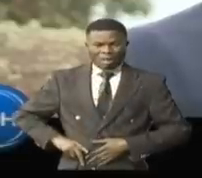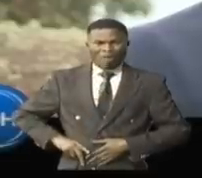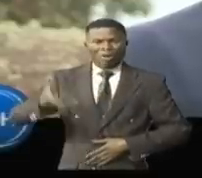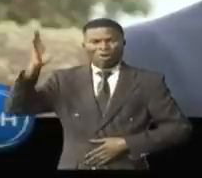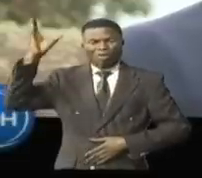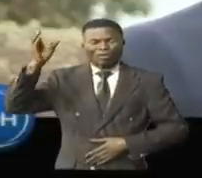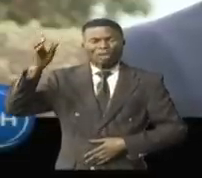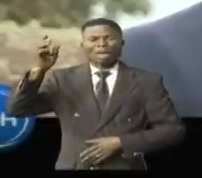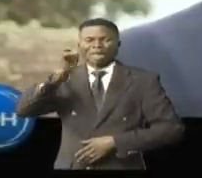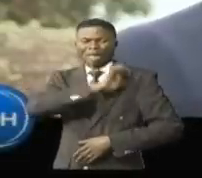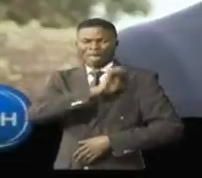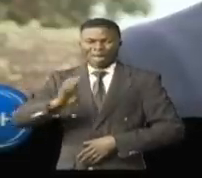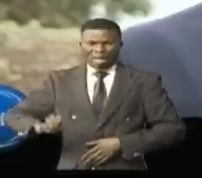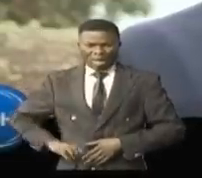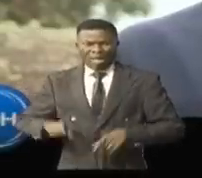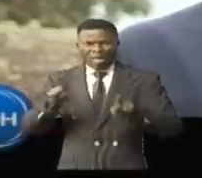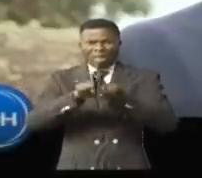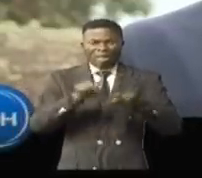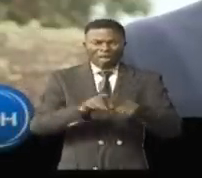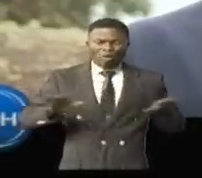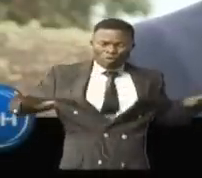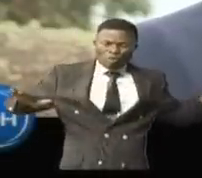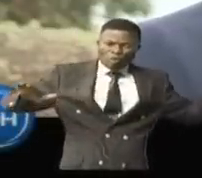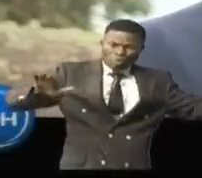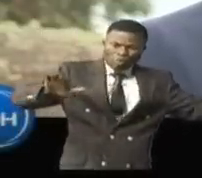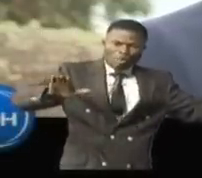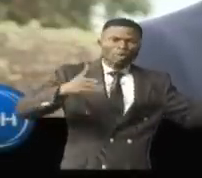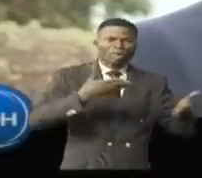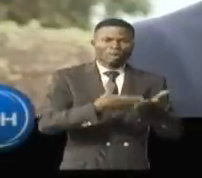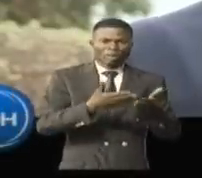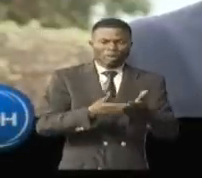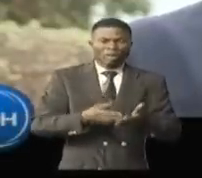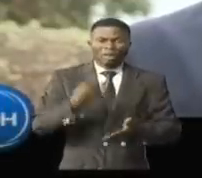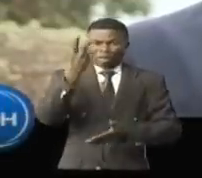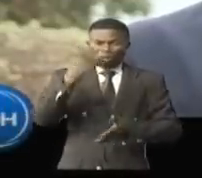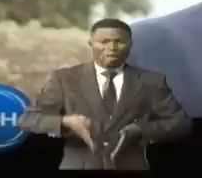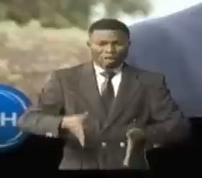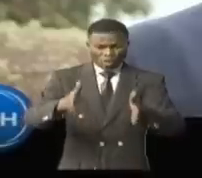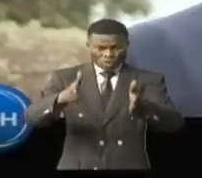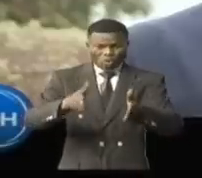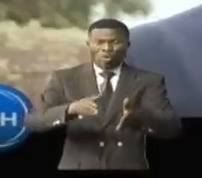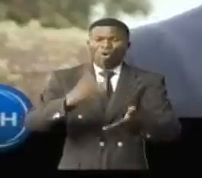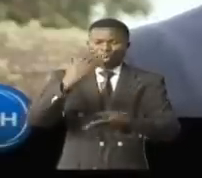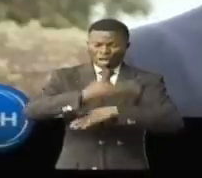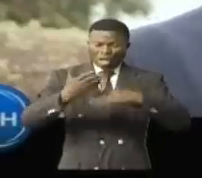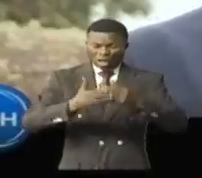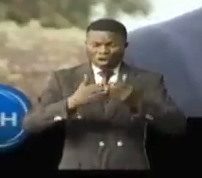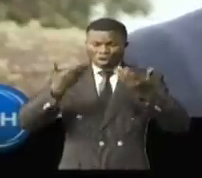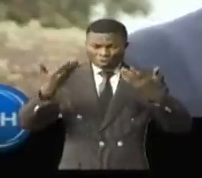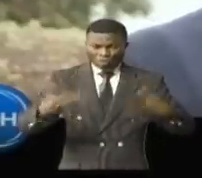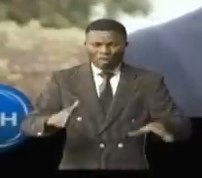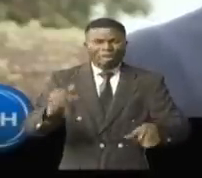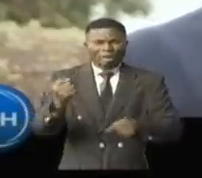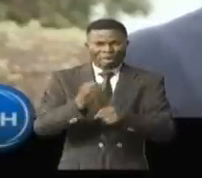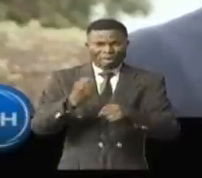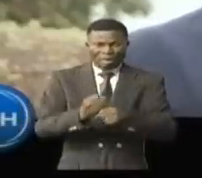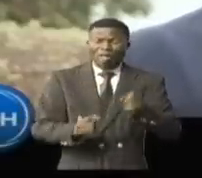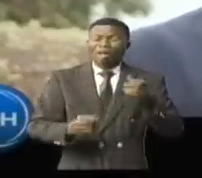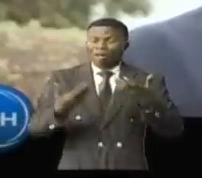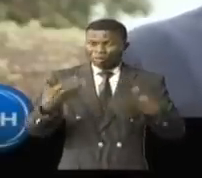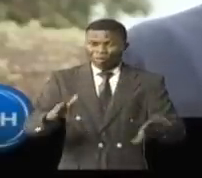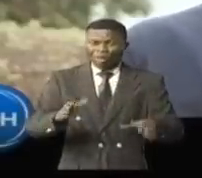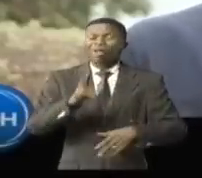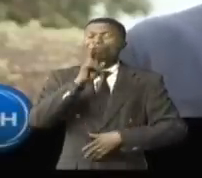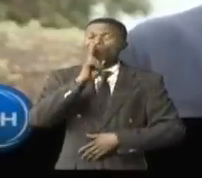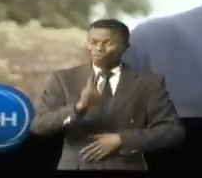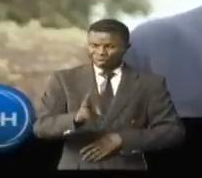Mbanzangongo et l'aéroport. Alors ces deux axes-là, si ça vient de s'achever, le travail vient de terminer en tout